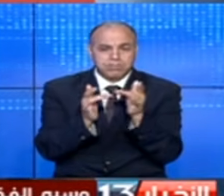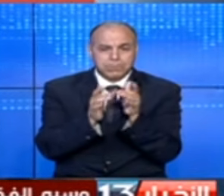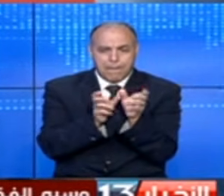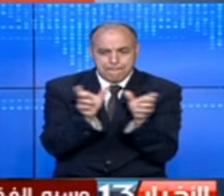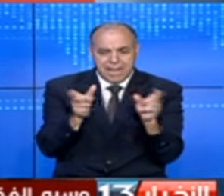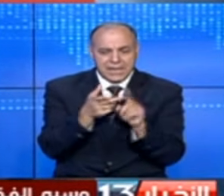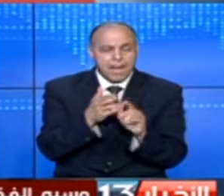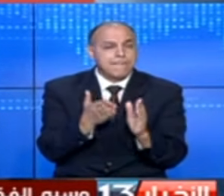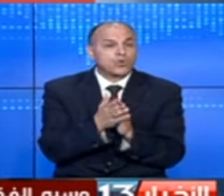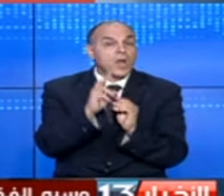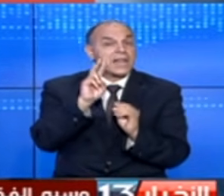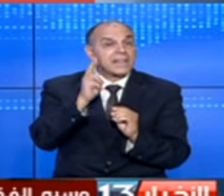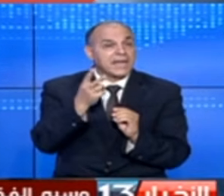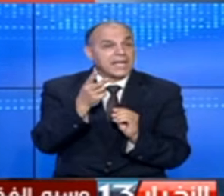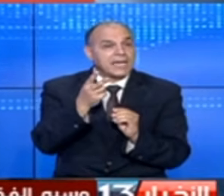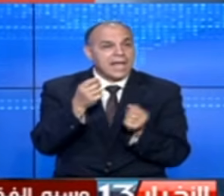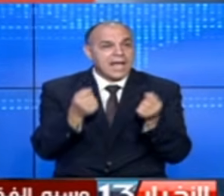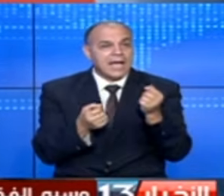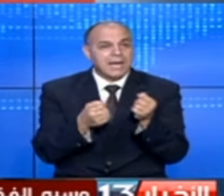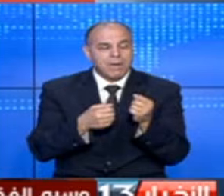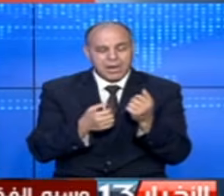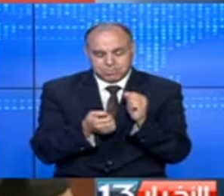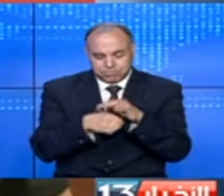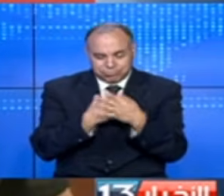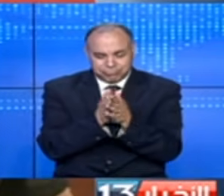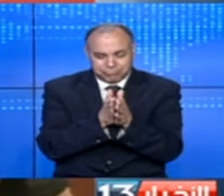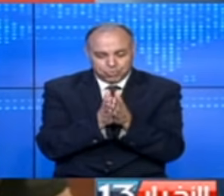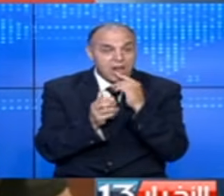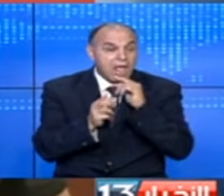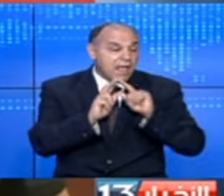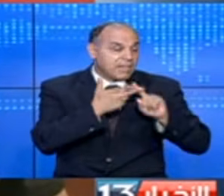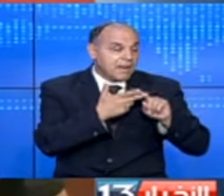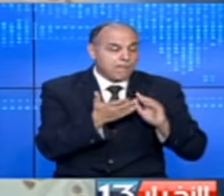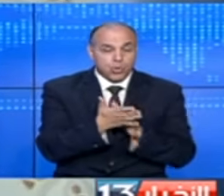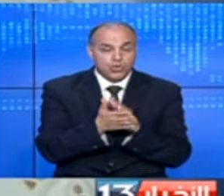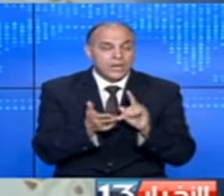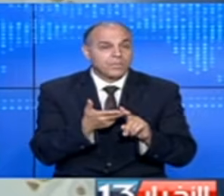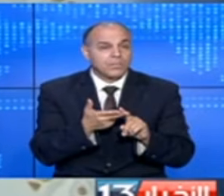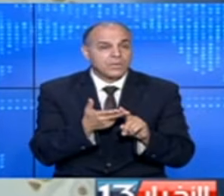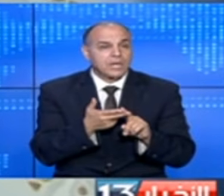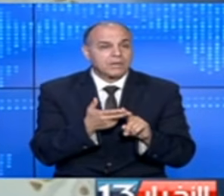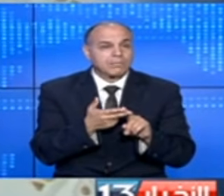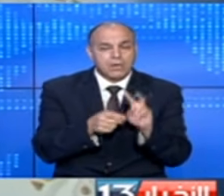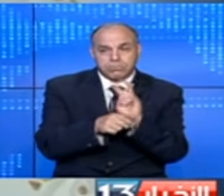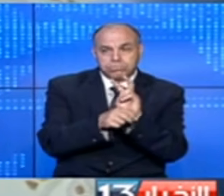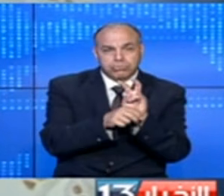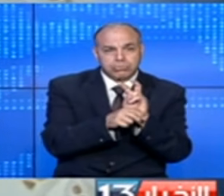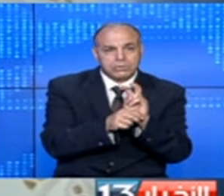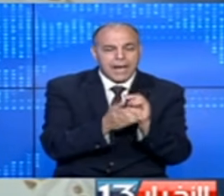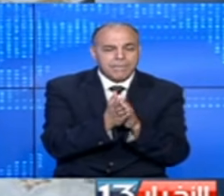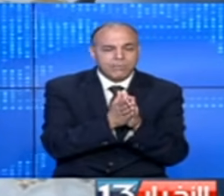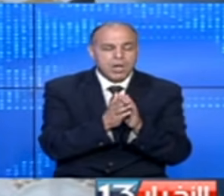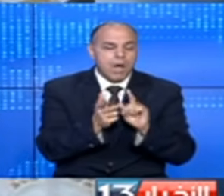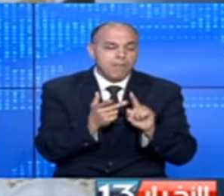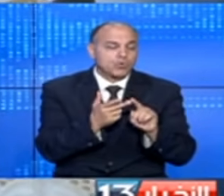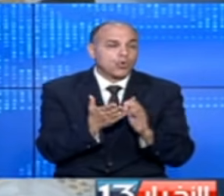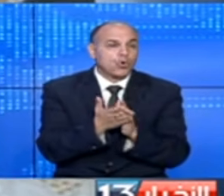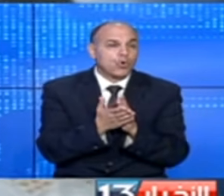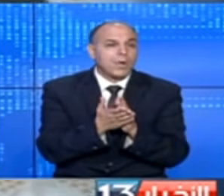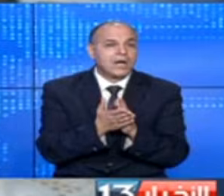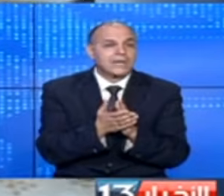الجسدي، المشروع الثاني سيارة التعقيم الأوتوماتيكية، المشروع الثالث جهاز التعقيم الآلي، المشروع الرابع